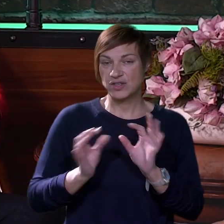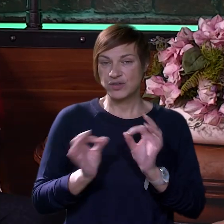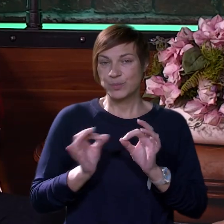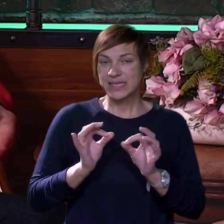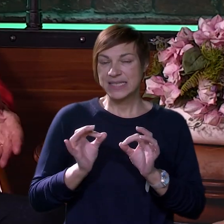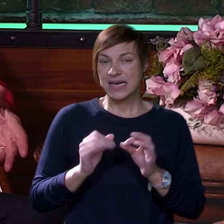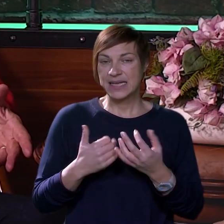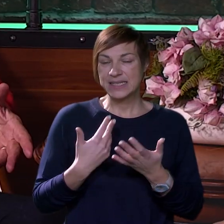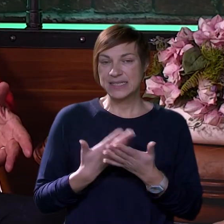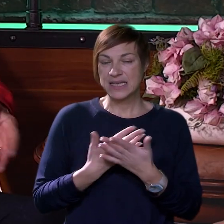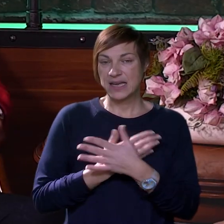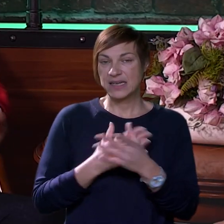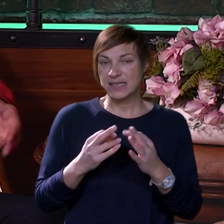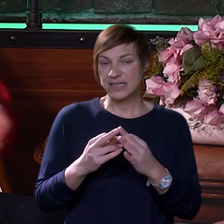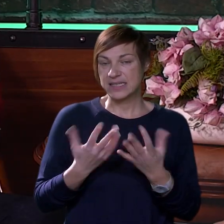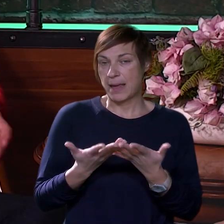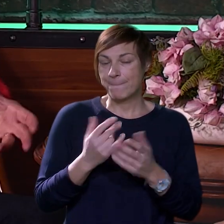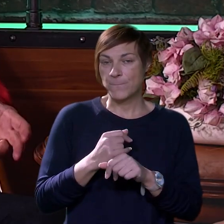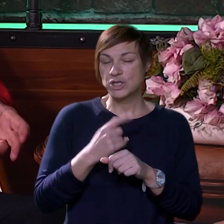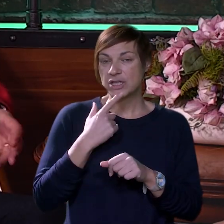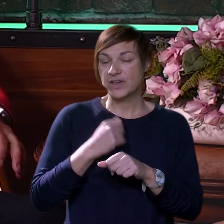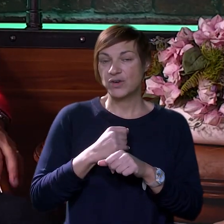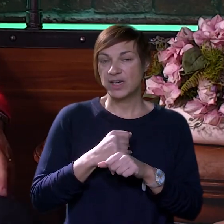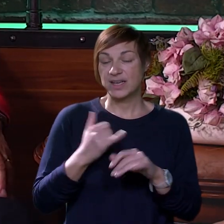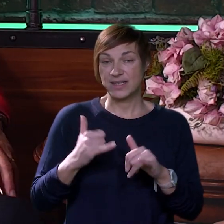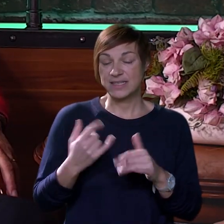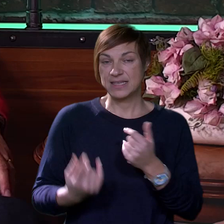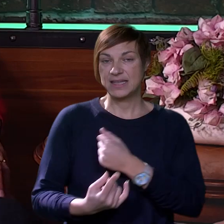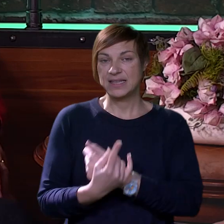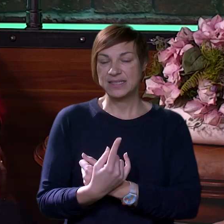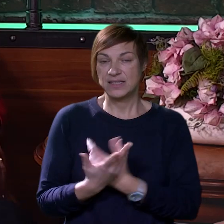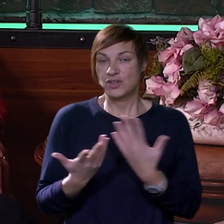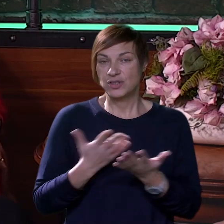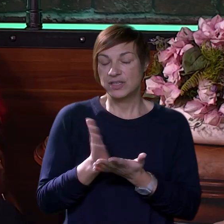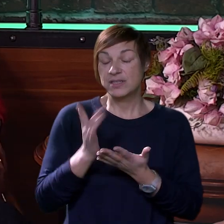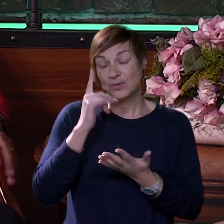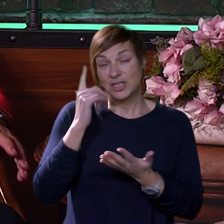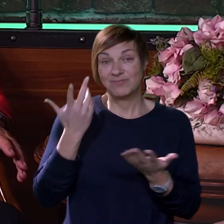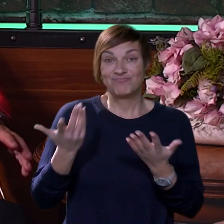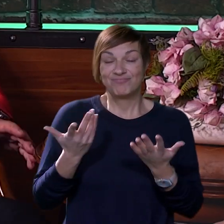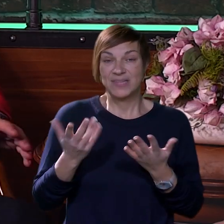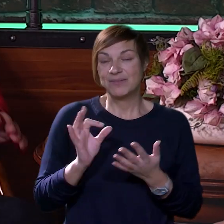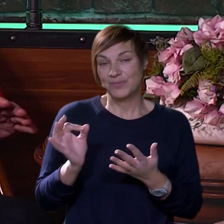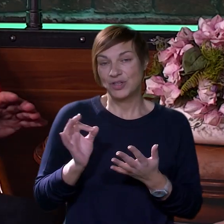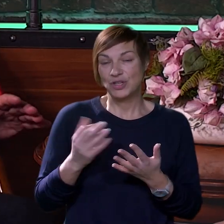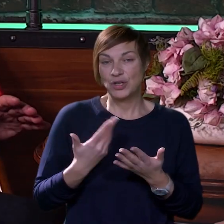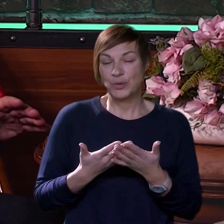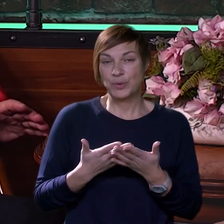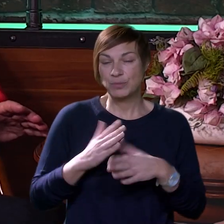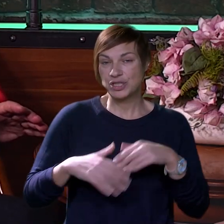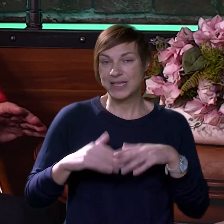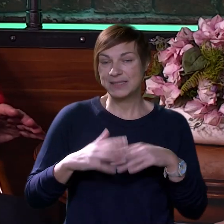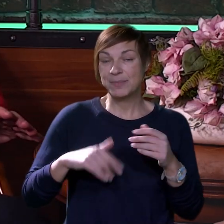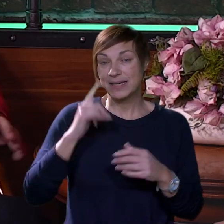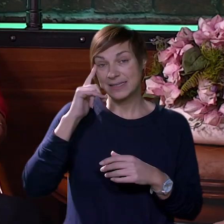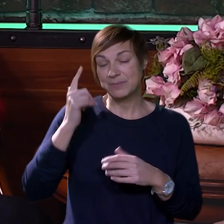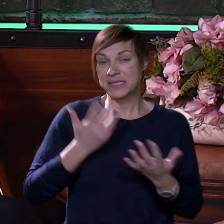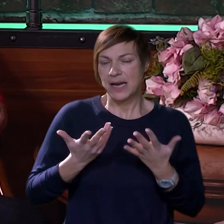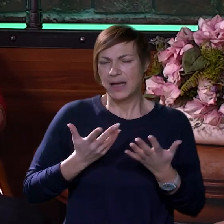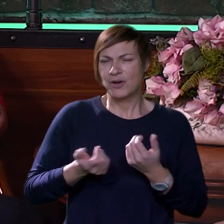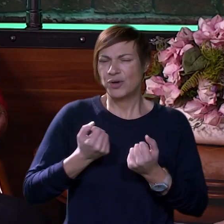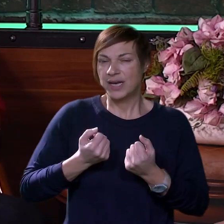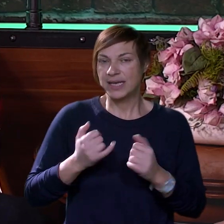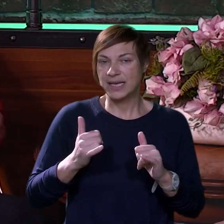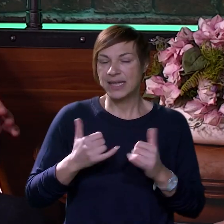su specijalizirani za neke svoje poslove koje rade, a sad da se dogodi ovakav neki slučaj, ne znam, dobro, možda iz prakse bi oni znali